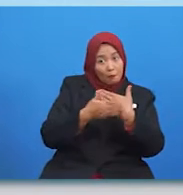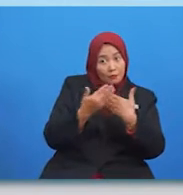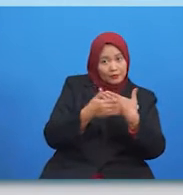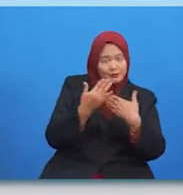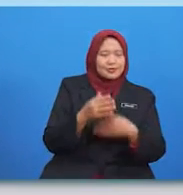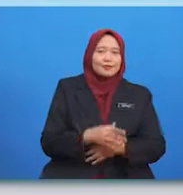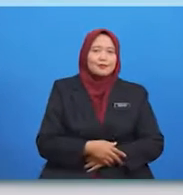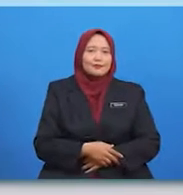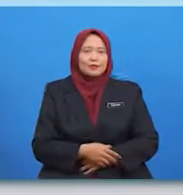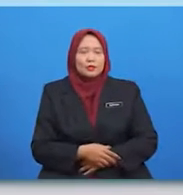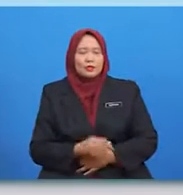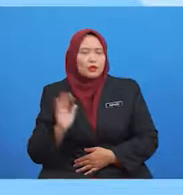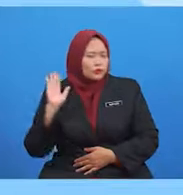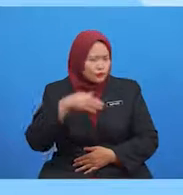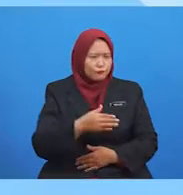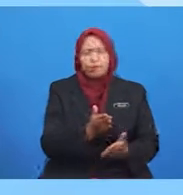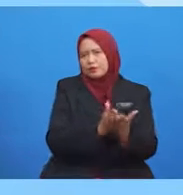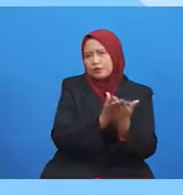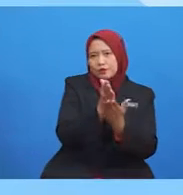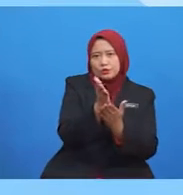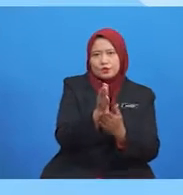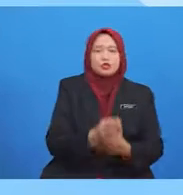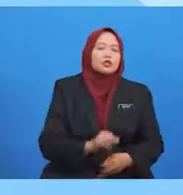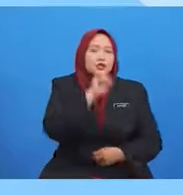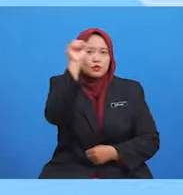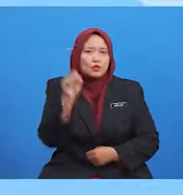Mari kita teruskan ke soalan yang kedua.